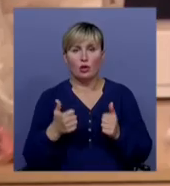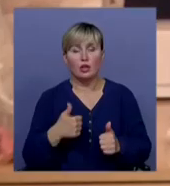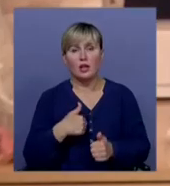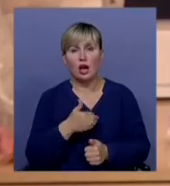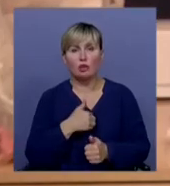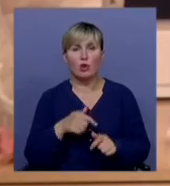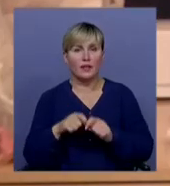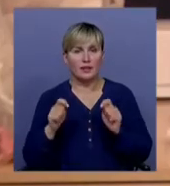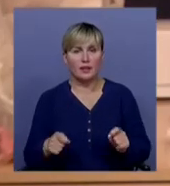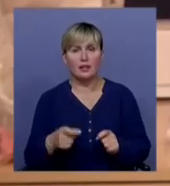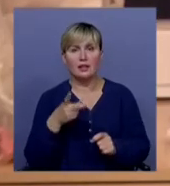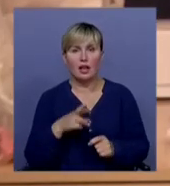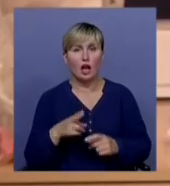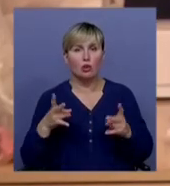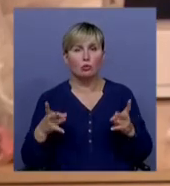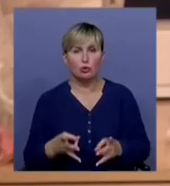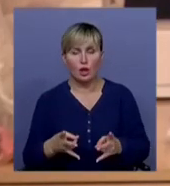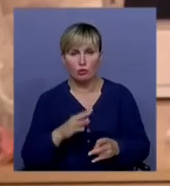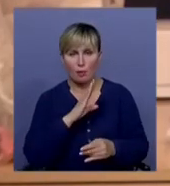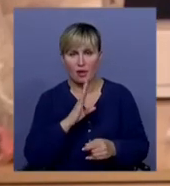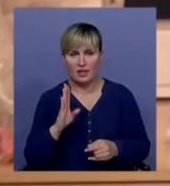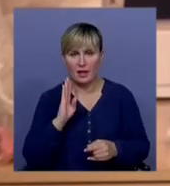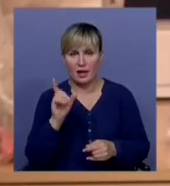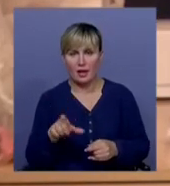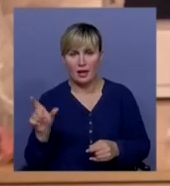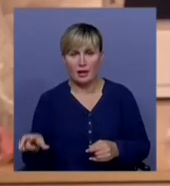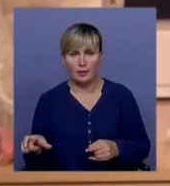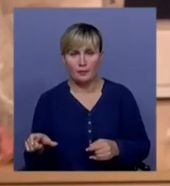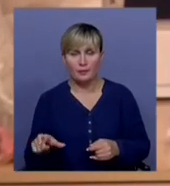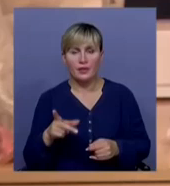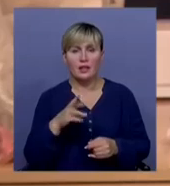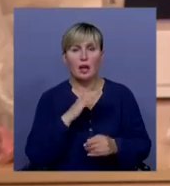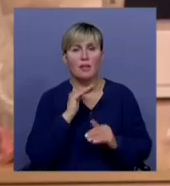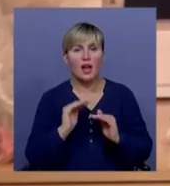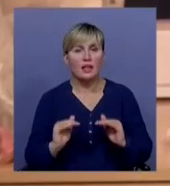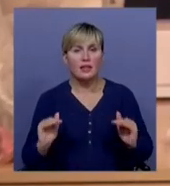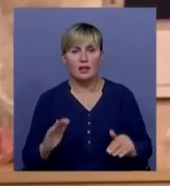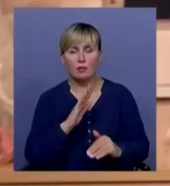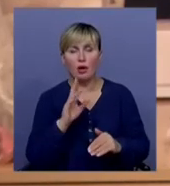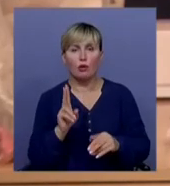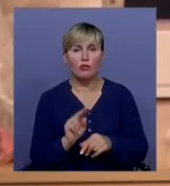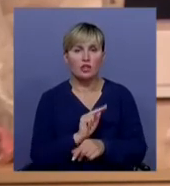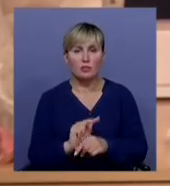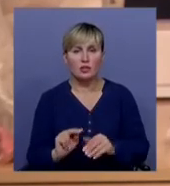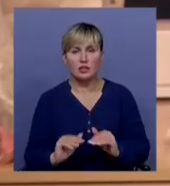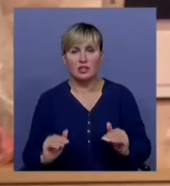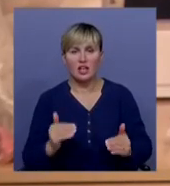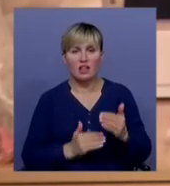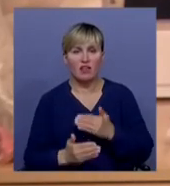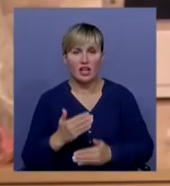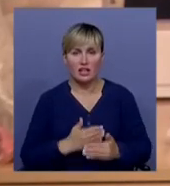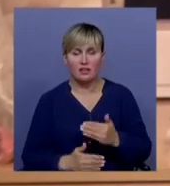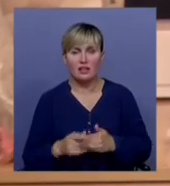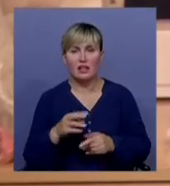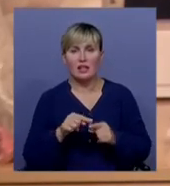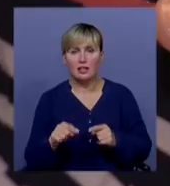хочу открыть для нуждающих матерей, для многодетных мам, воспитывающих детей инвалидов,